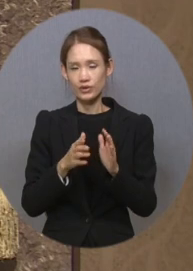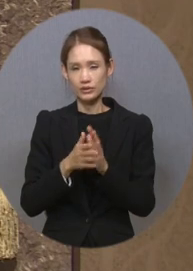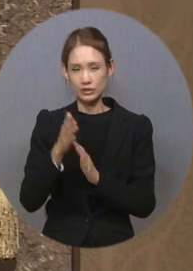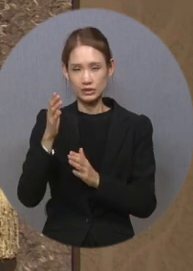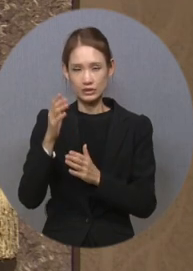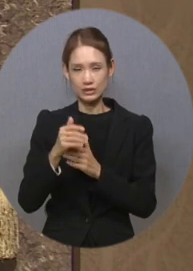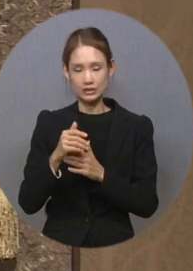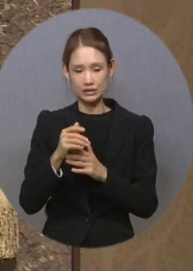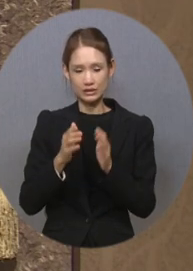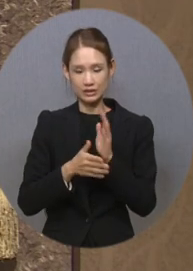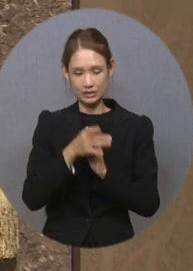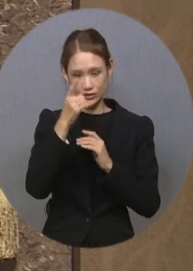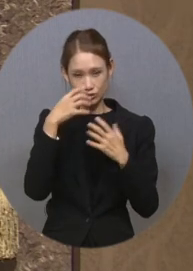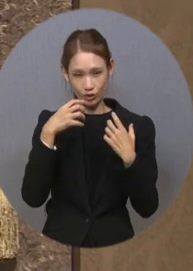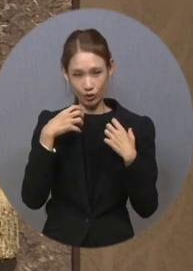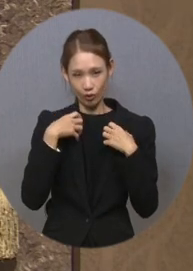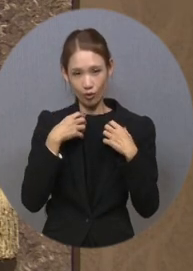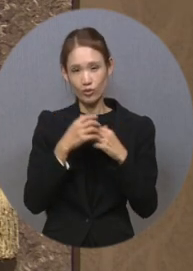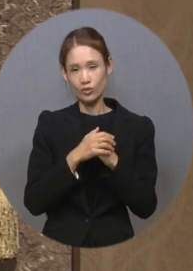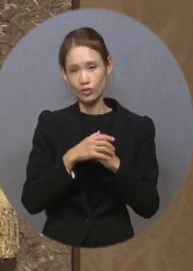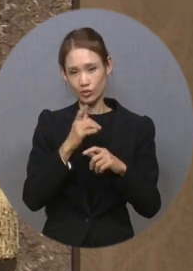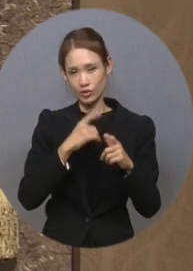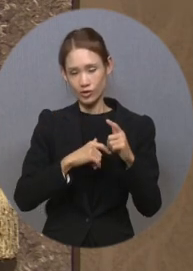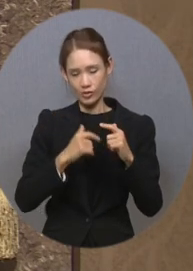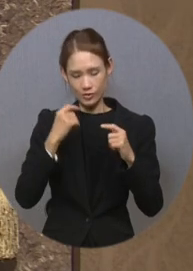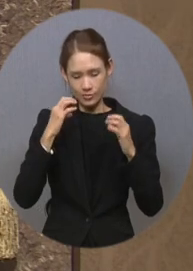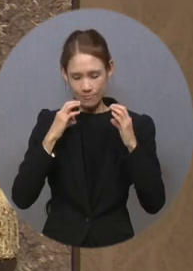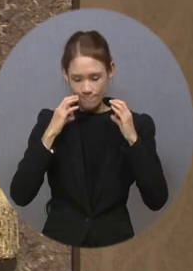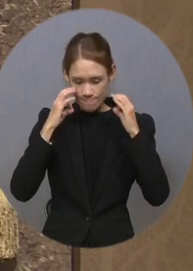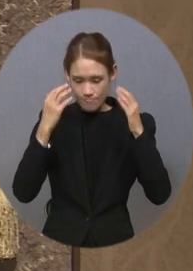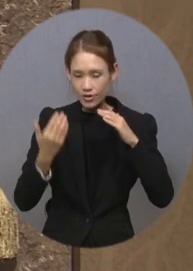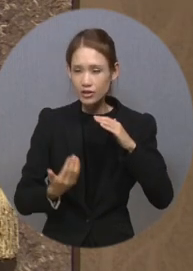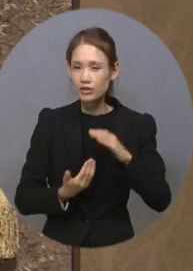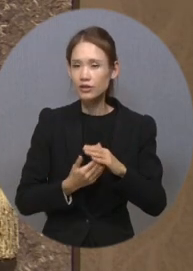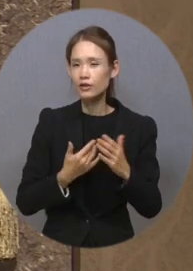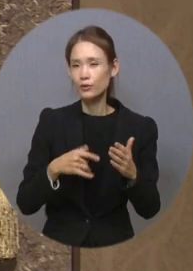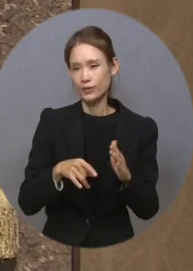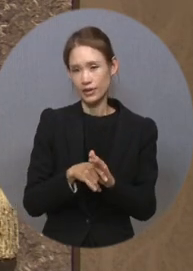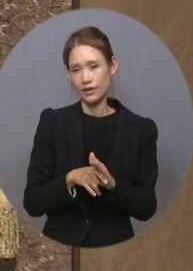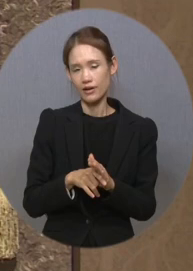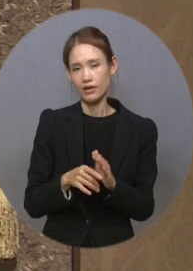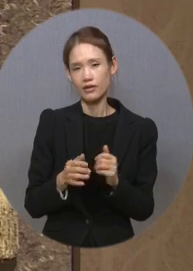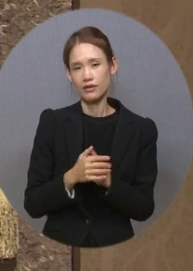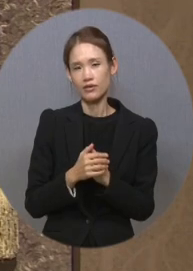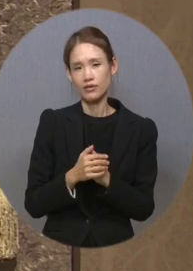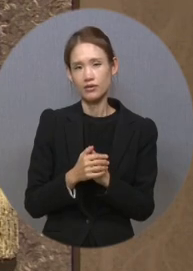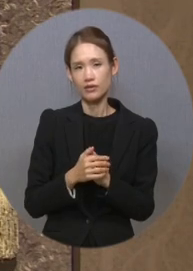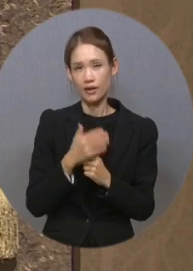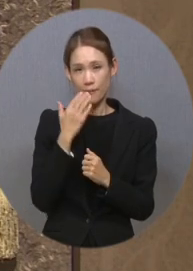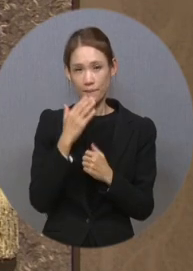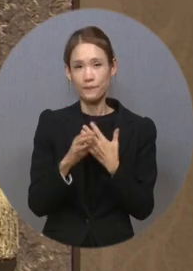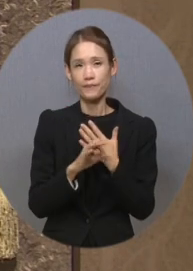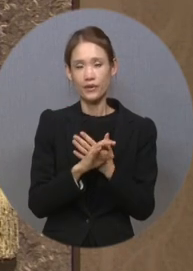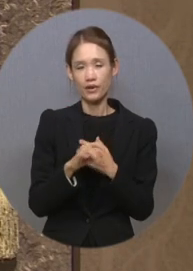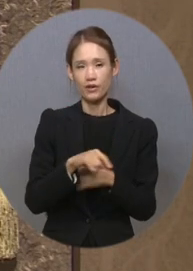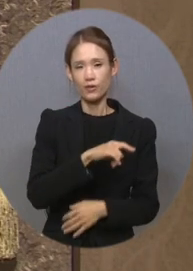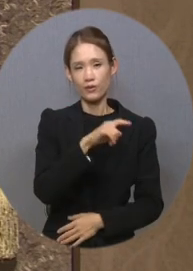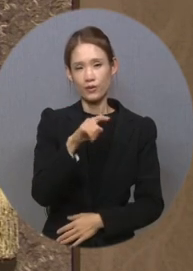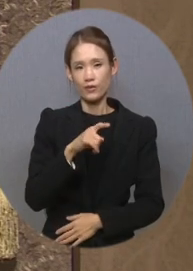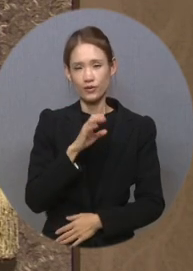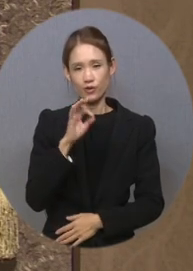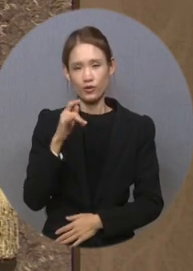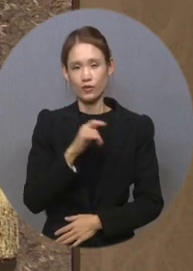시장으로서 우리 또 시 정부가 그건 아주 최선을 다해서 해야 되겠다 이렇게 했는데 네. 뭐 나름대로는 그래도